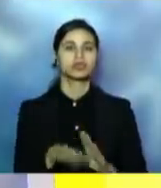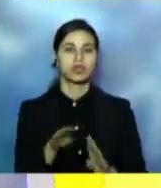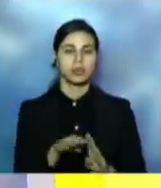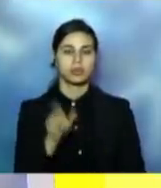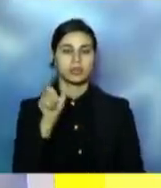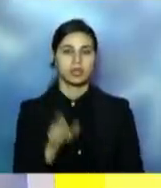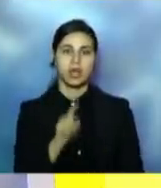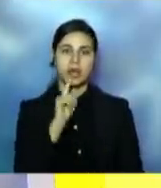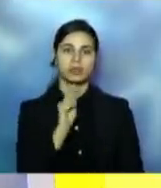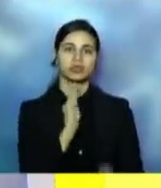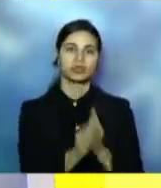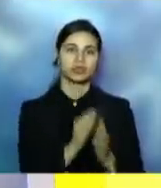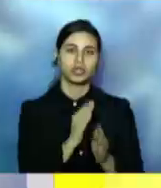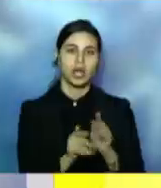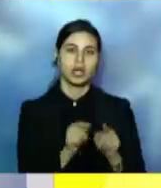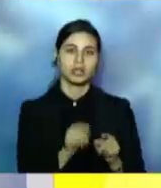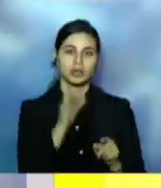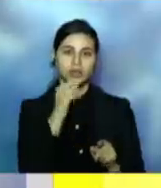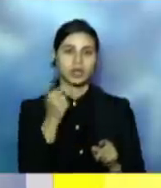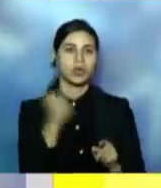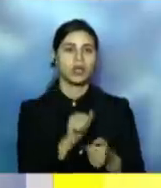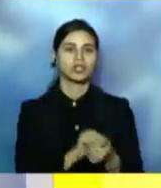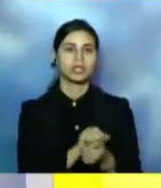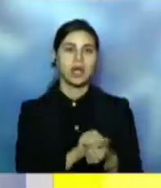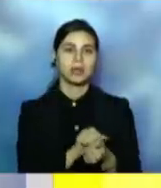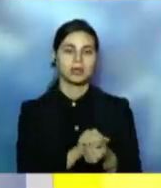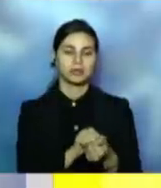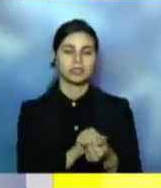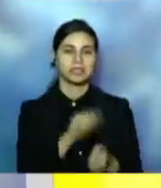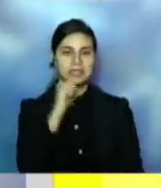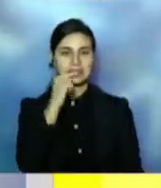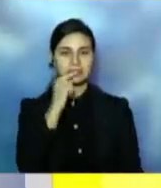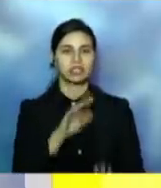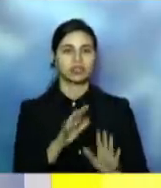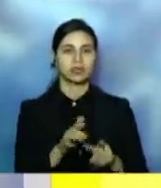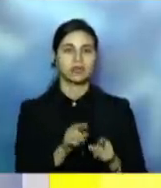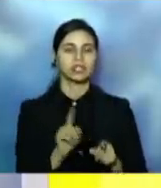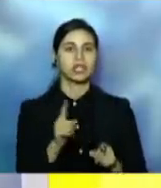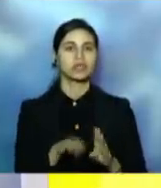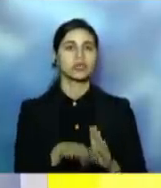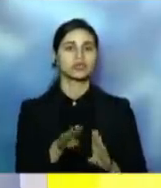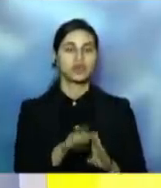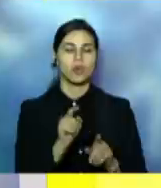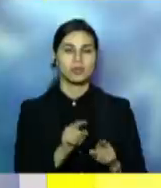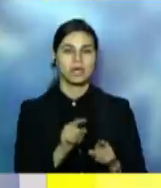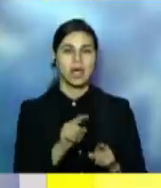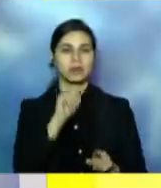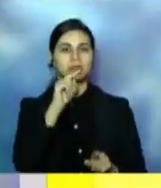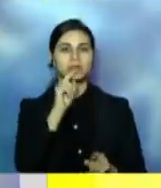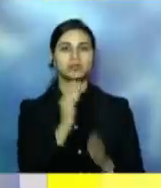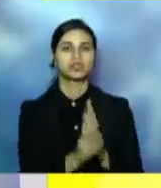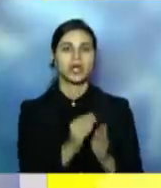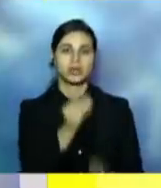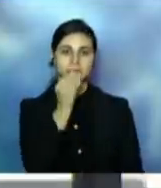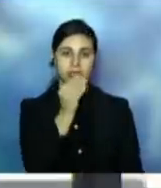თქვენ მჭადი განსაკუთრებით უხეშად დაფქვილი სიმინდის შემთხვევაში, რატომ უკეთესი არჩევა, რატომ არის